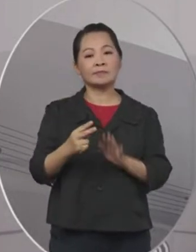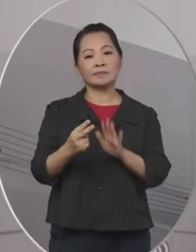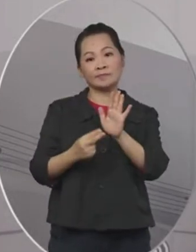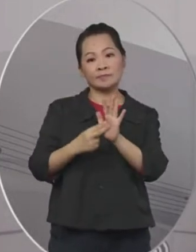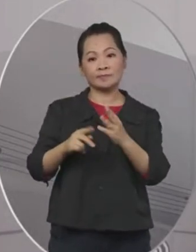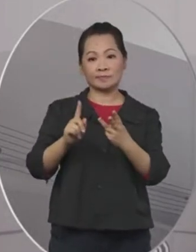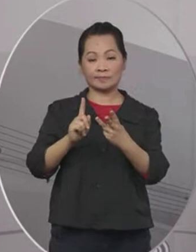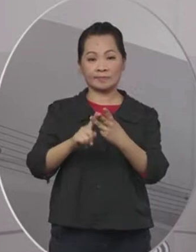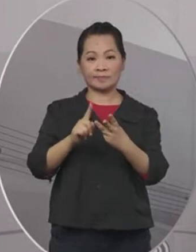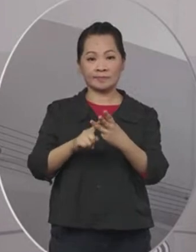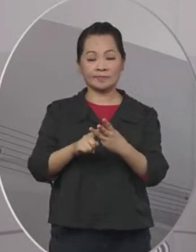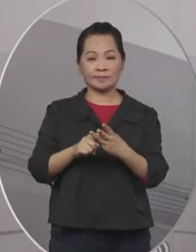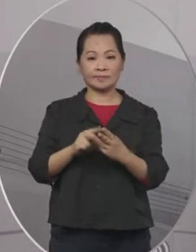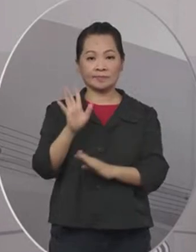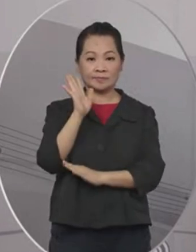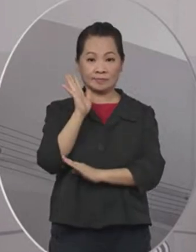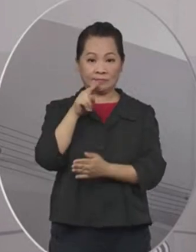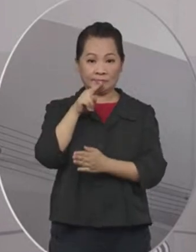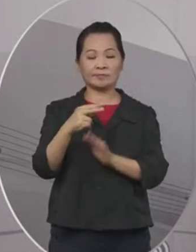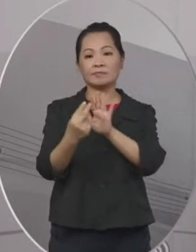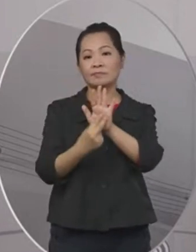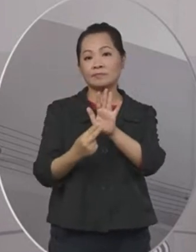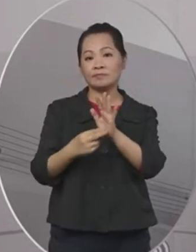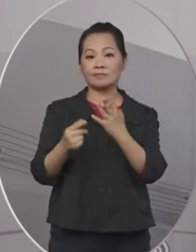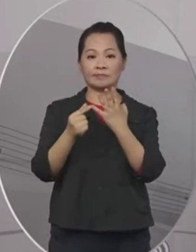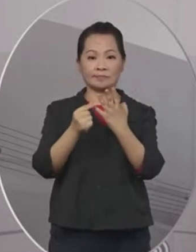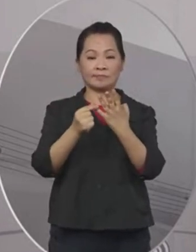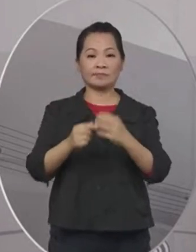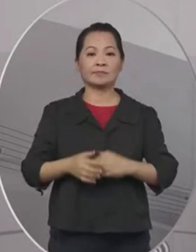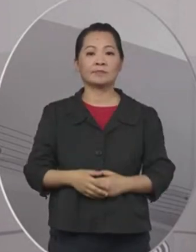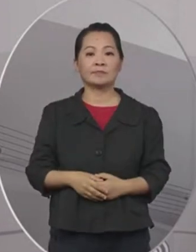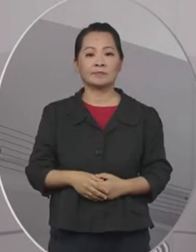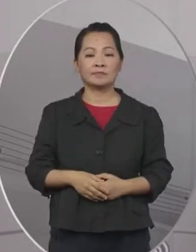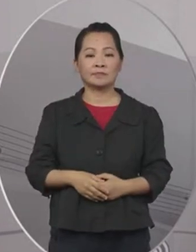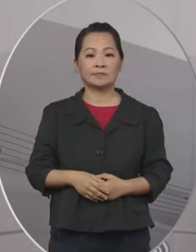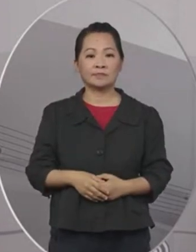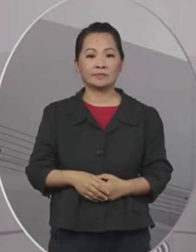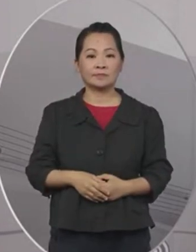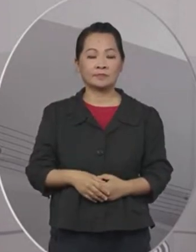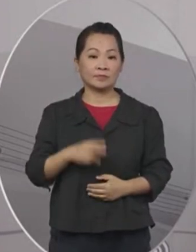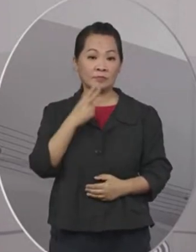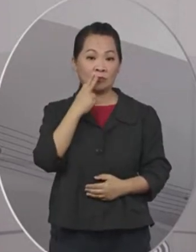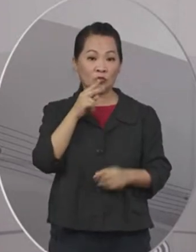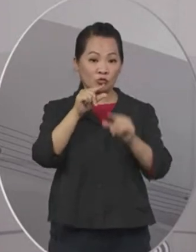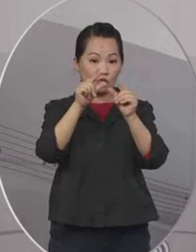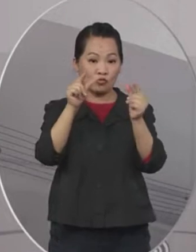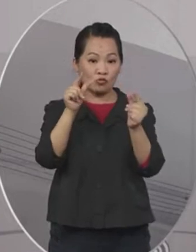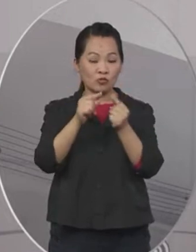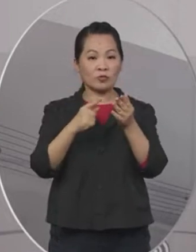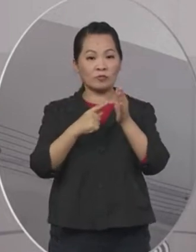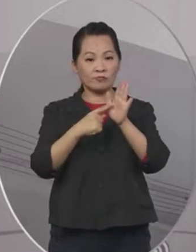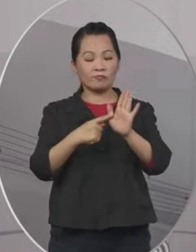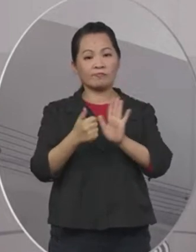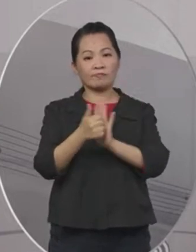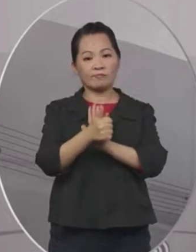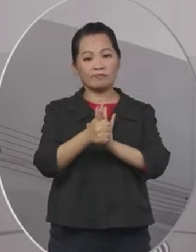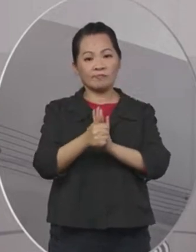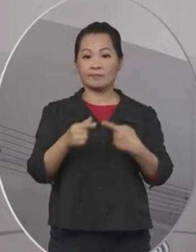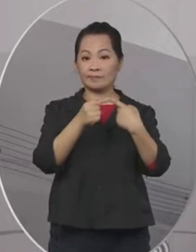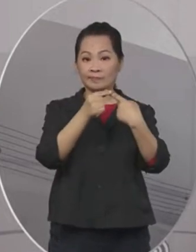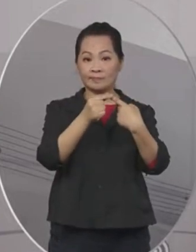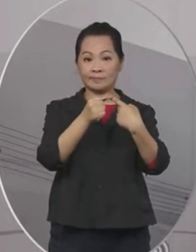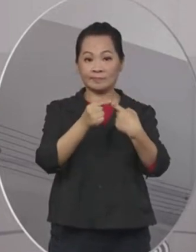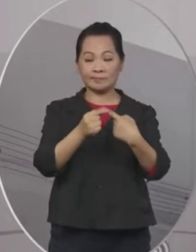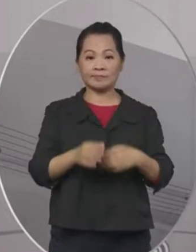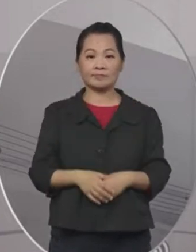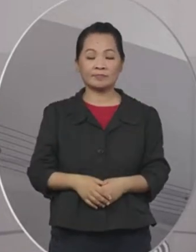三、政见内容说明；四、烟圈示范表演。第一个部分，